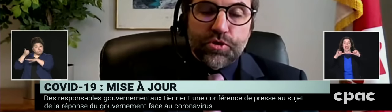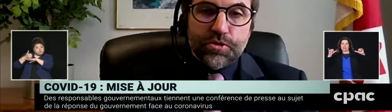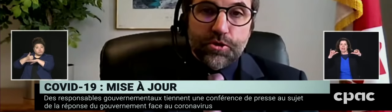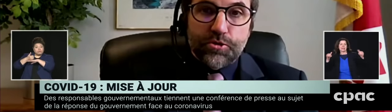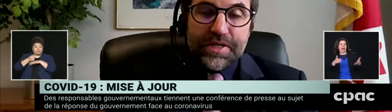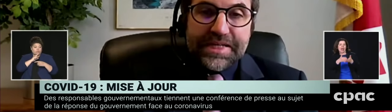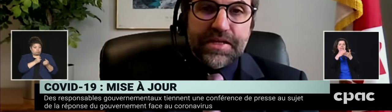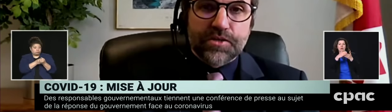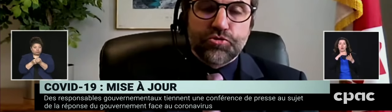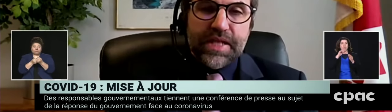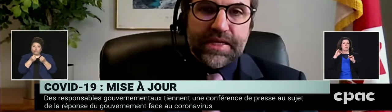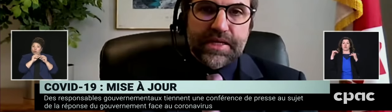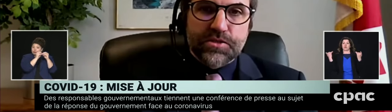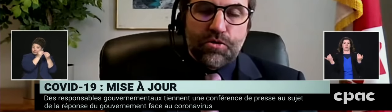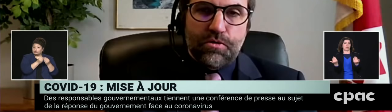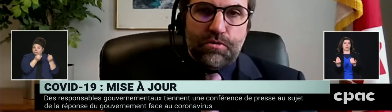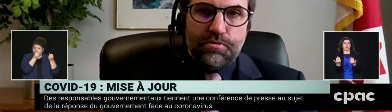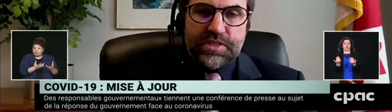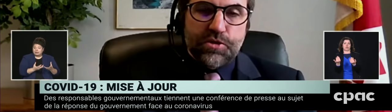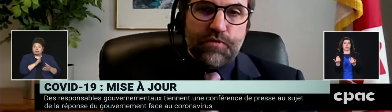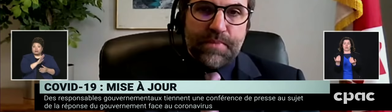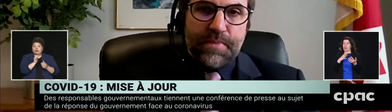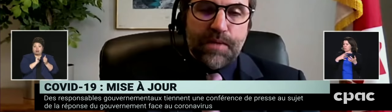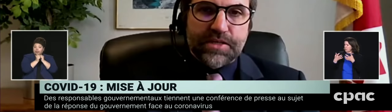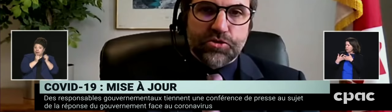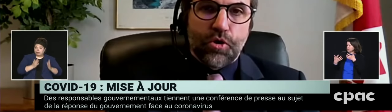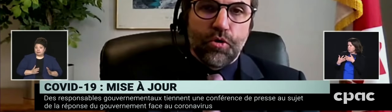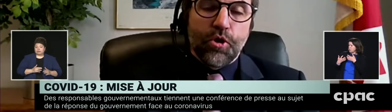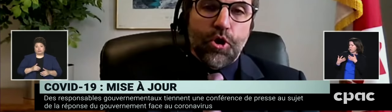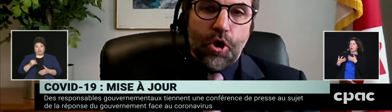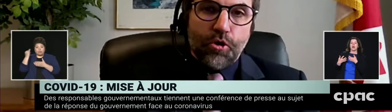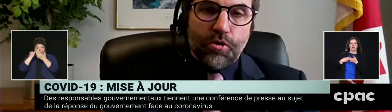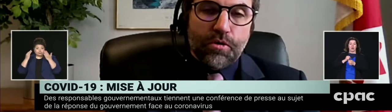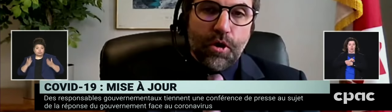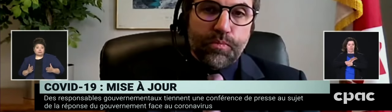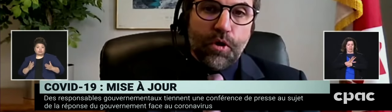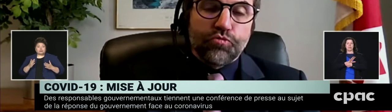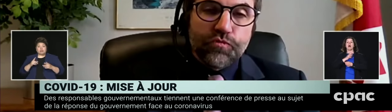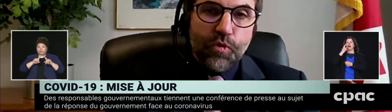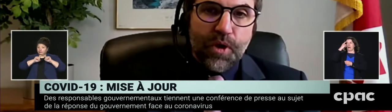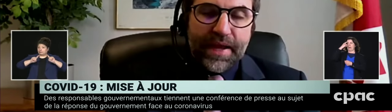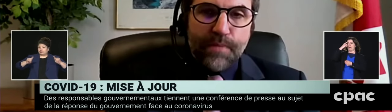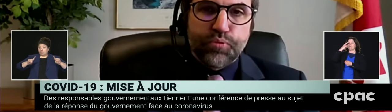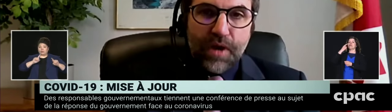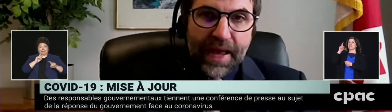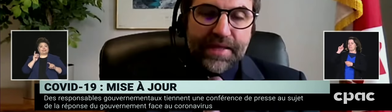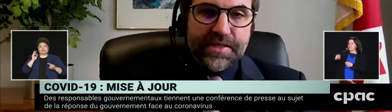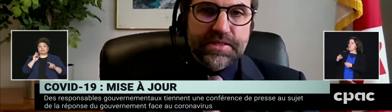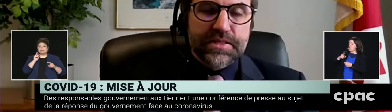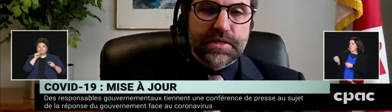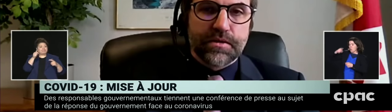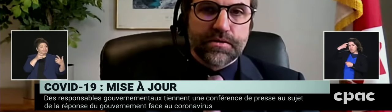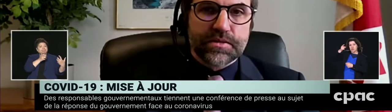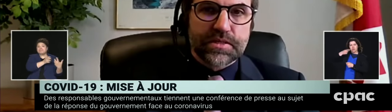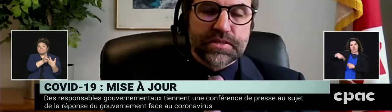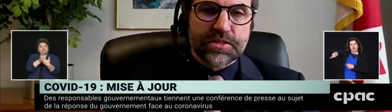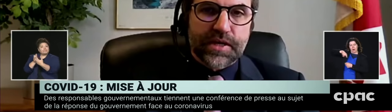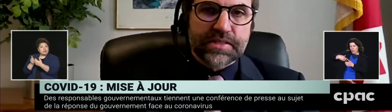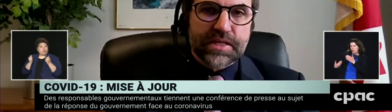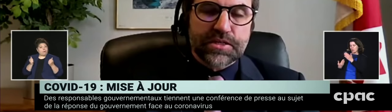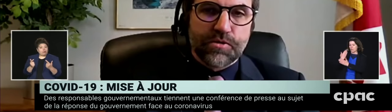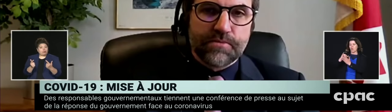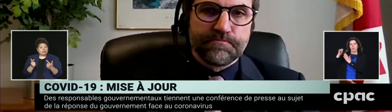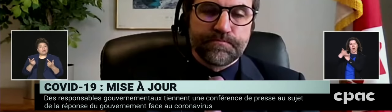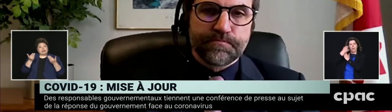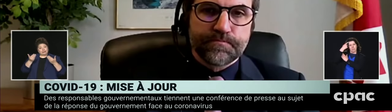compte tenu de l'étendue de la crise, on s'est dit qu va mettre en place un nouveau programme pour aider ces